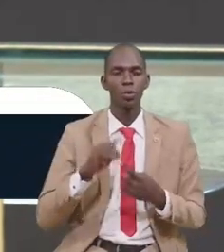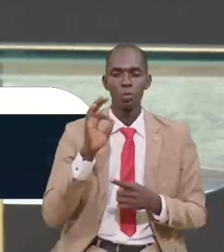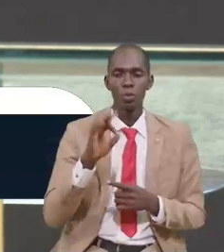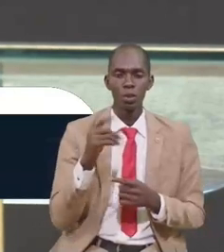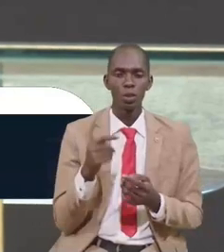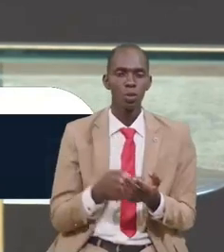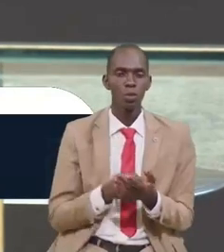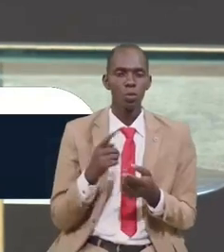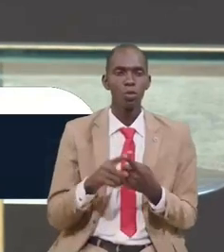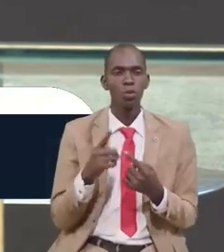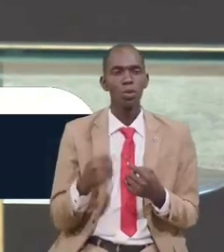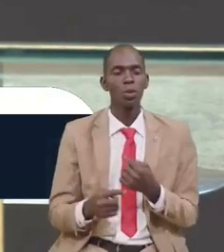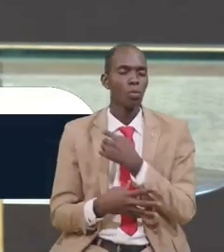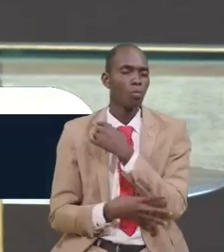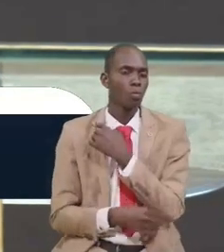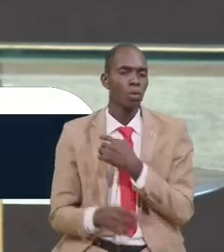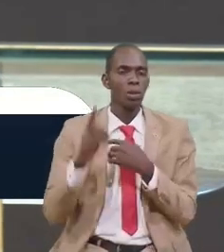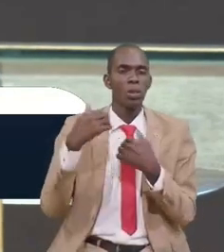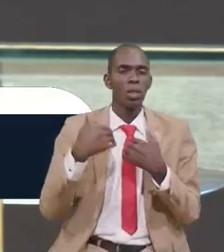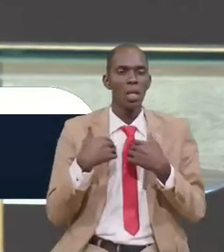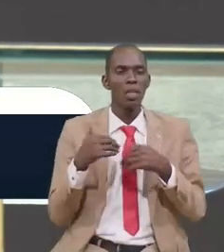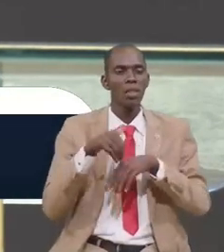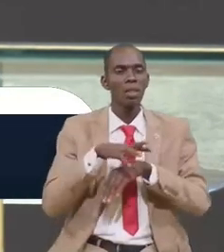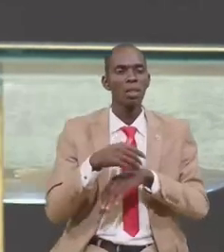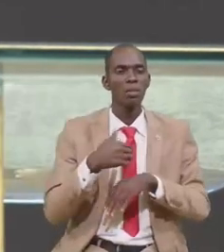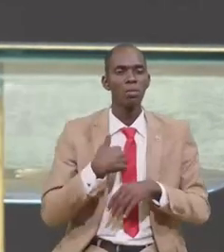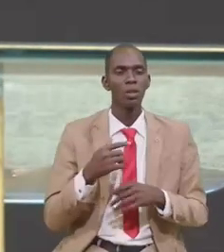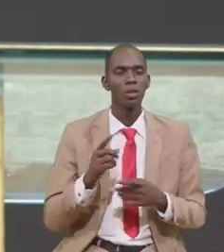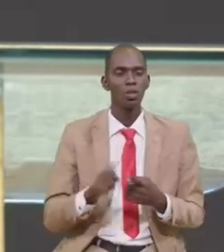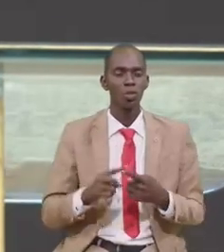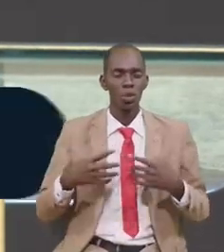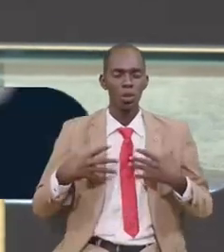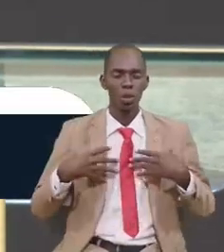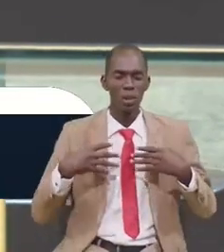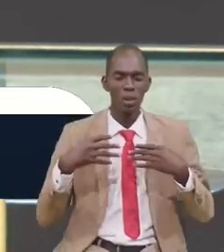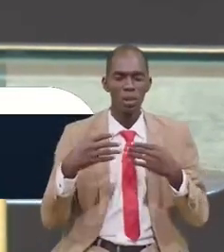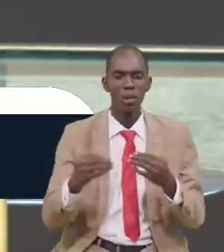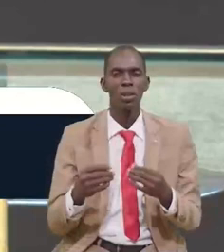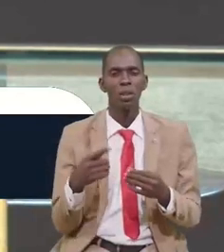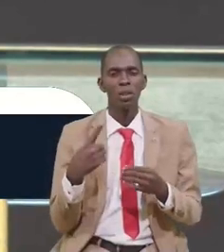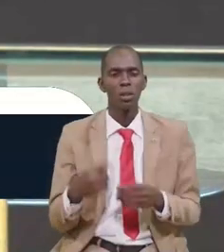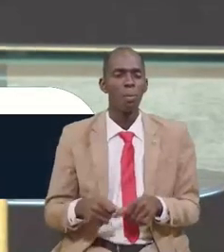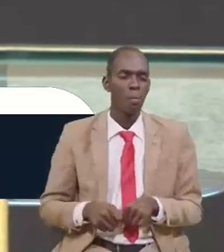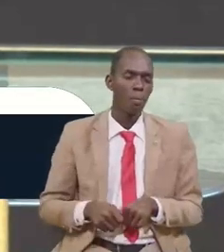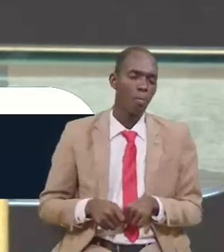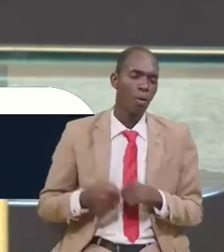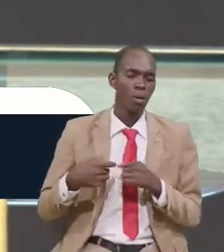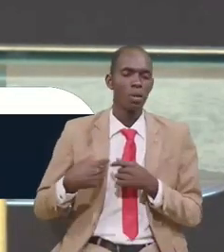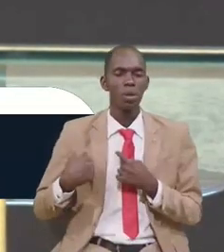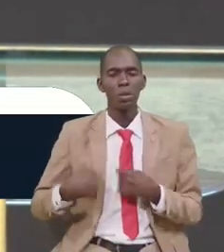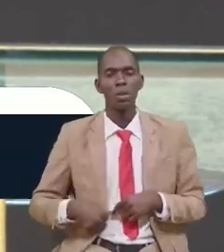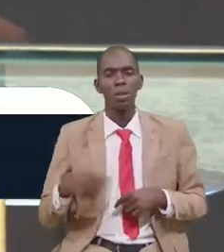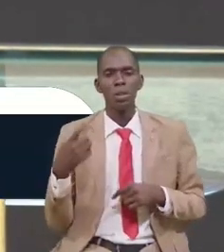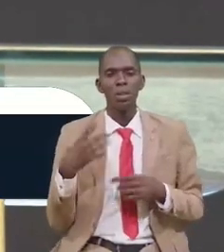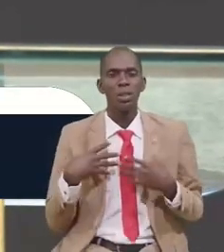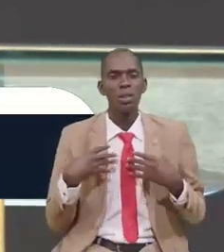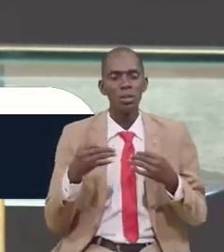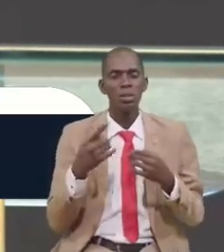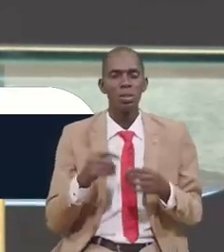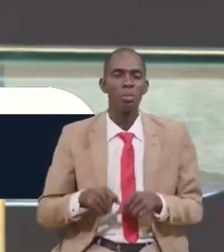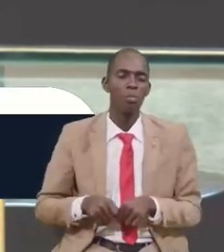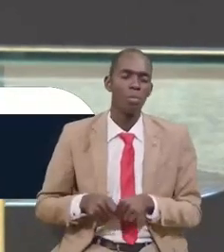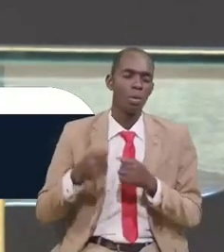aux pauvres. Il m'a envoyé pour guérir ceux qui ont le cœur brisé. Ceux qui ont le cœur